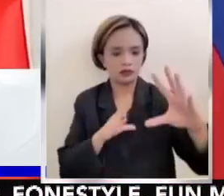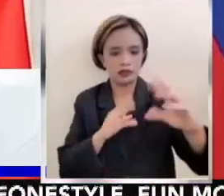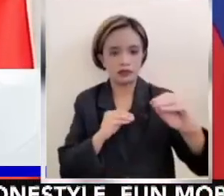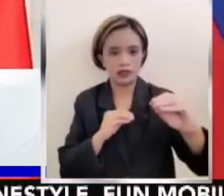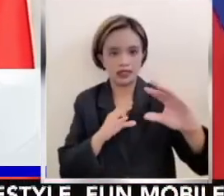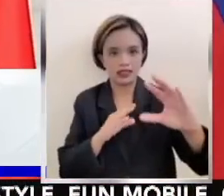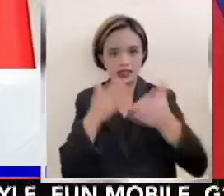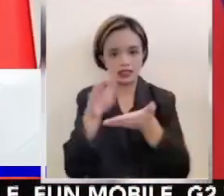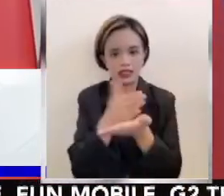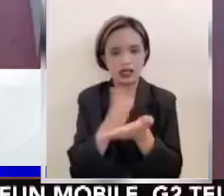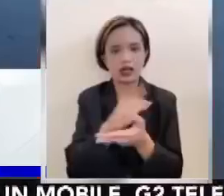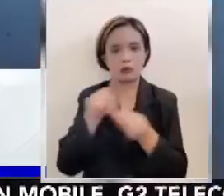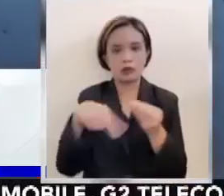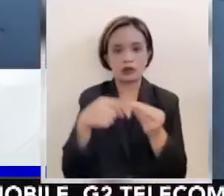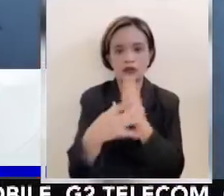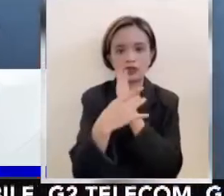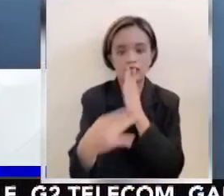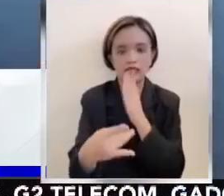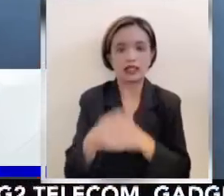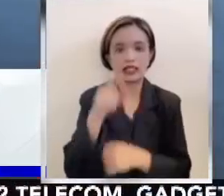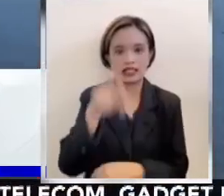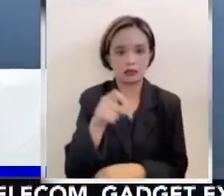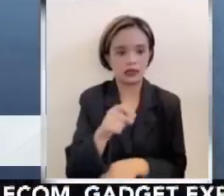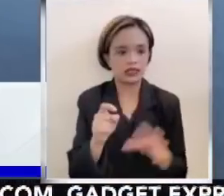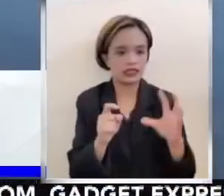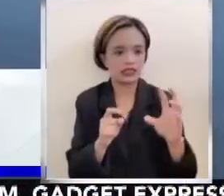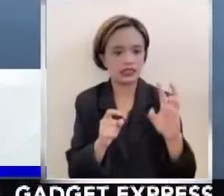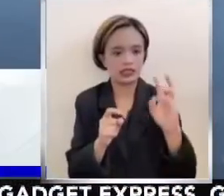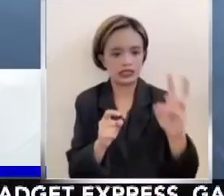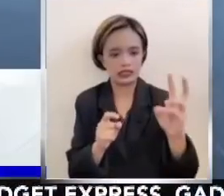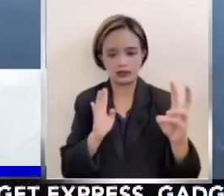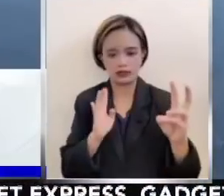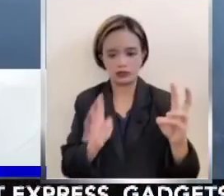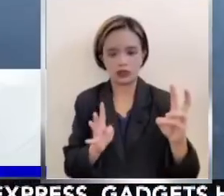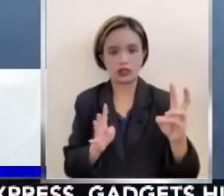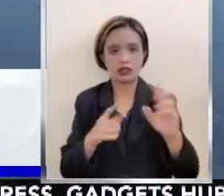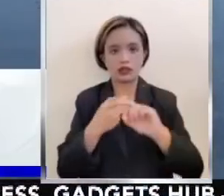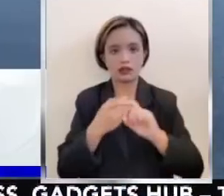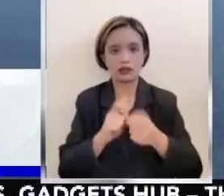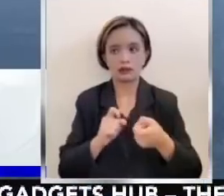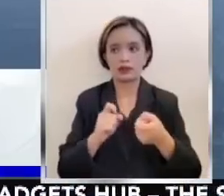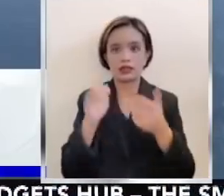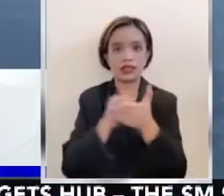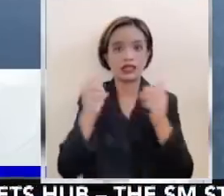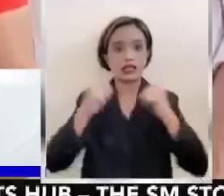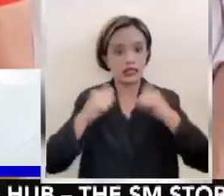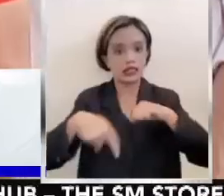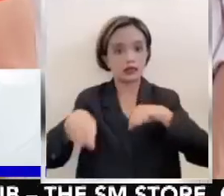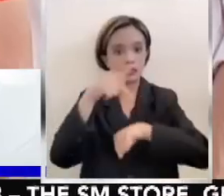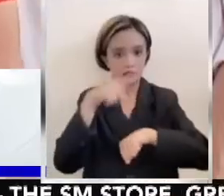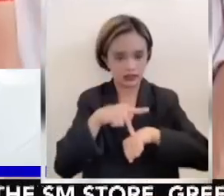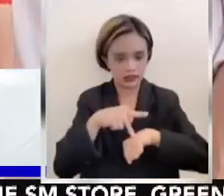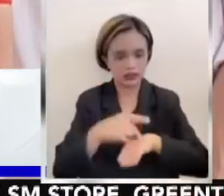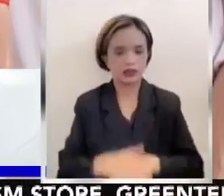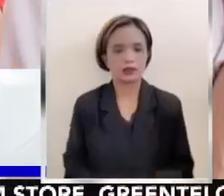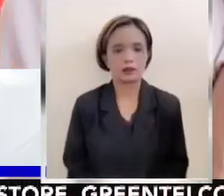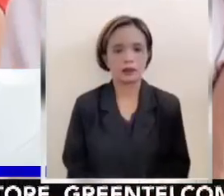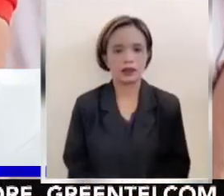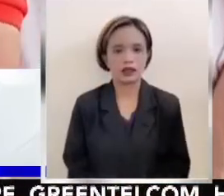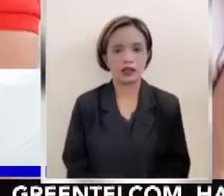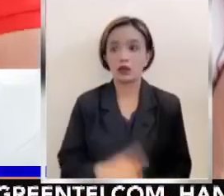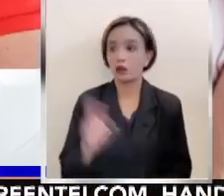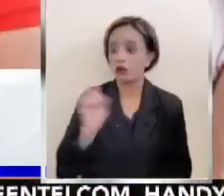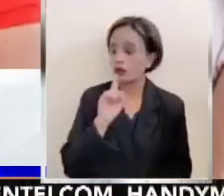Sa halip na 60-40 na pabor sa Pilipinas mula sa unang bahagi ng pag-uusap ng dalawang bansa. Ang talagang nangyari dyan